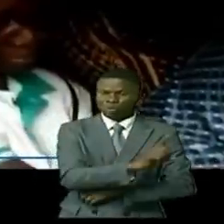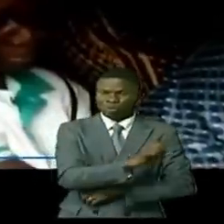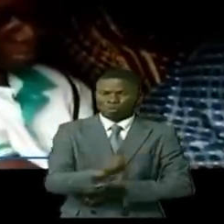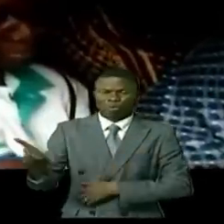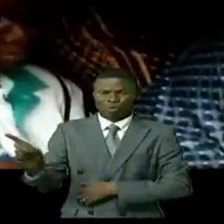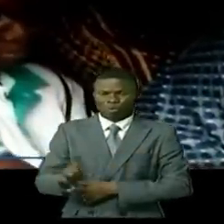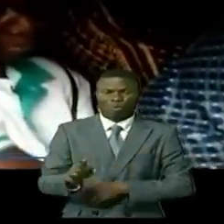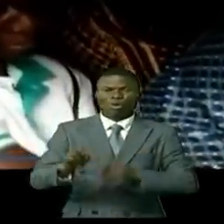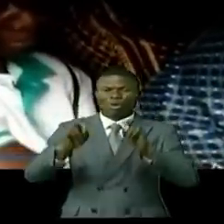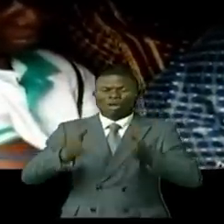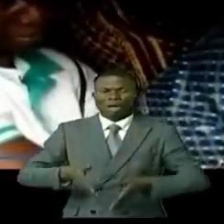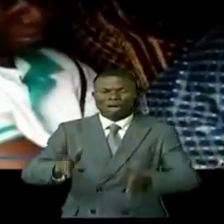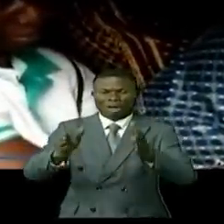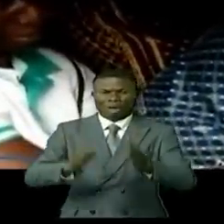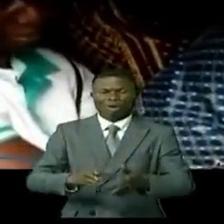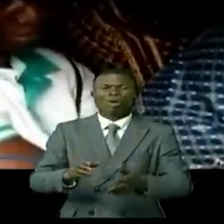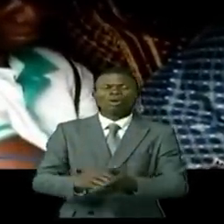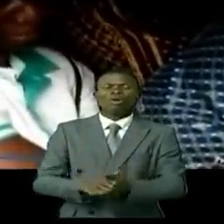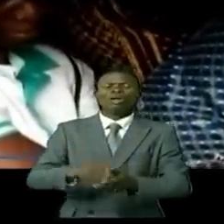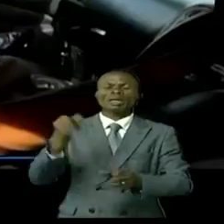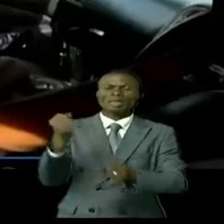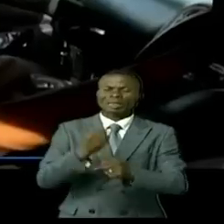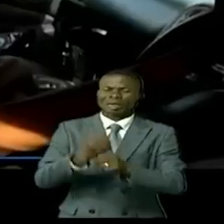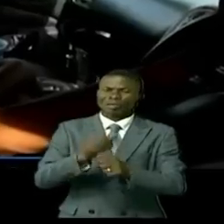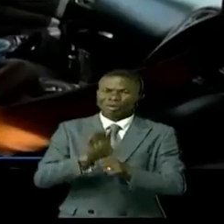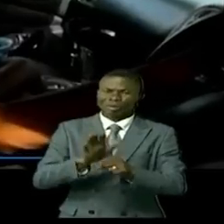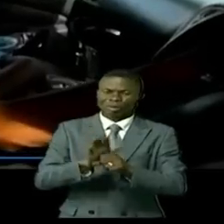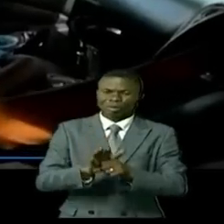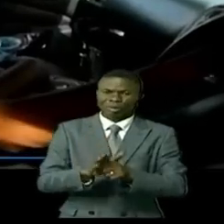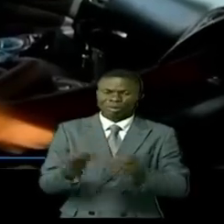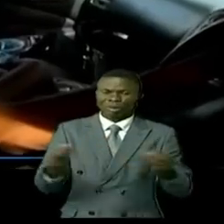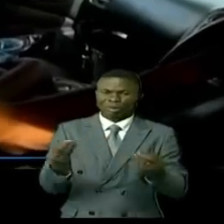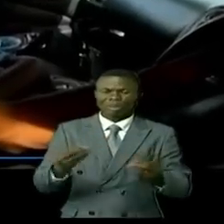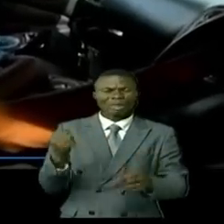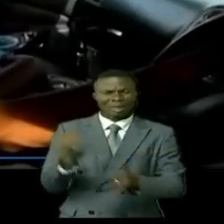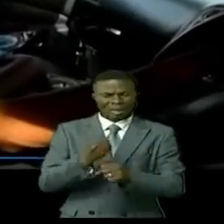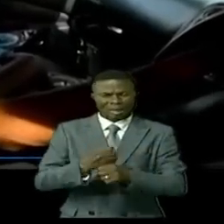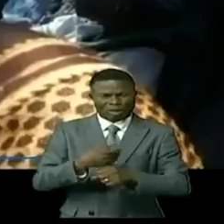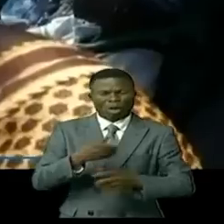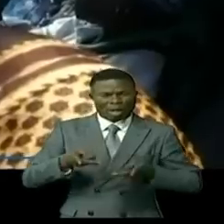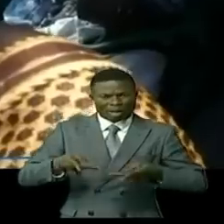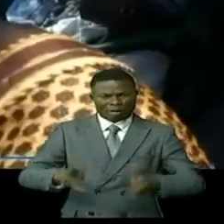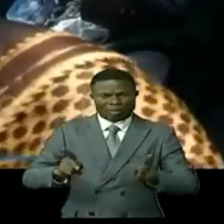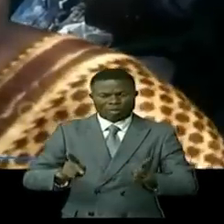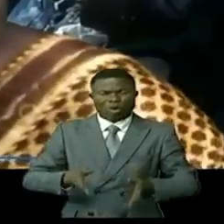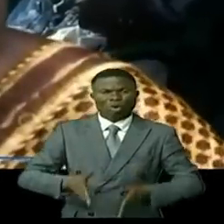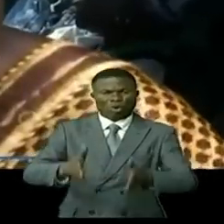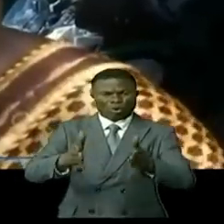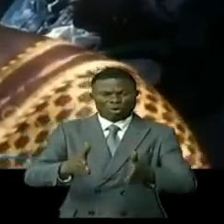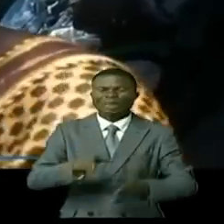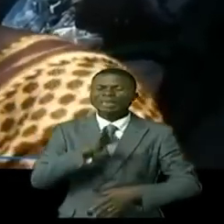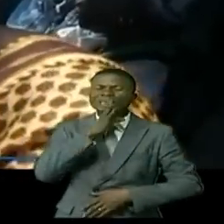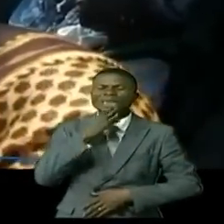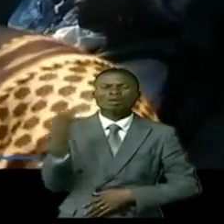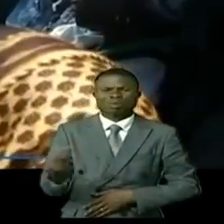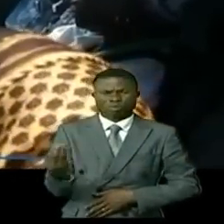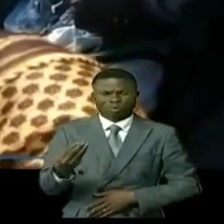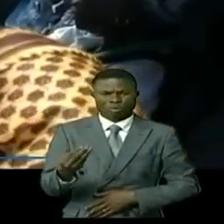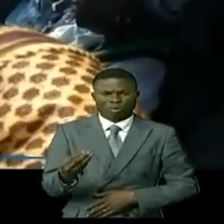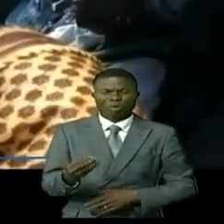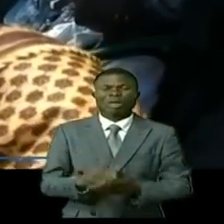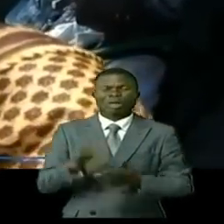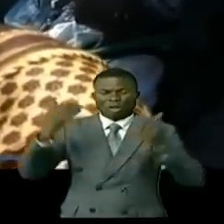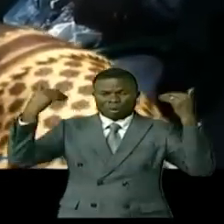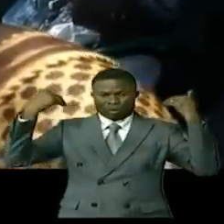Goma, Minova, Bukavu s'interrogent. Pourquoi les travaux de modernisation de cette route traînent au moment où le chef de